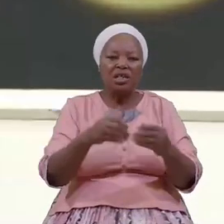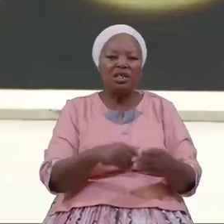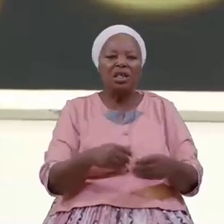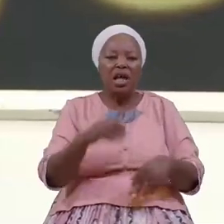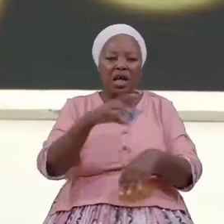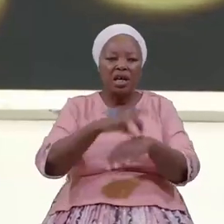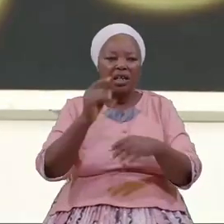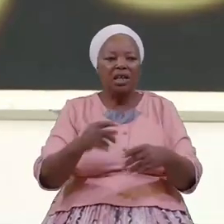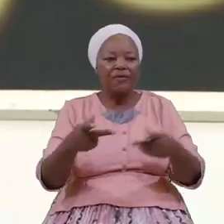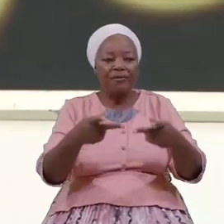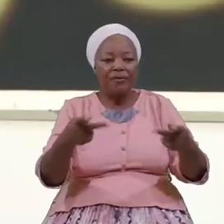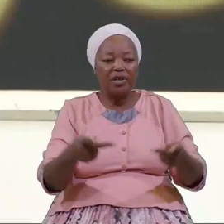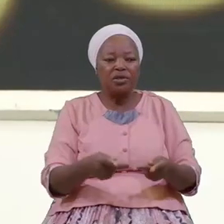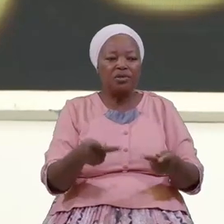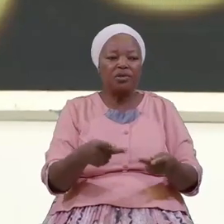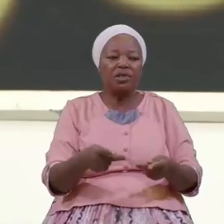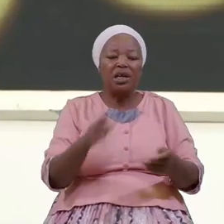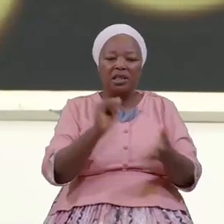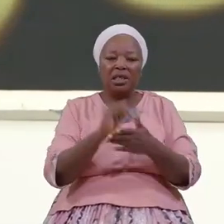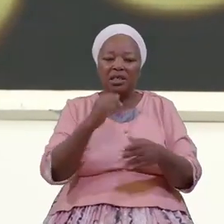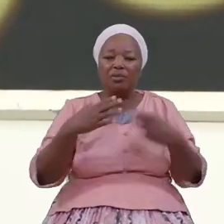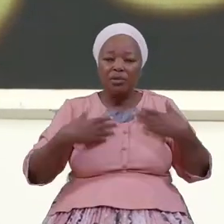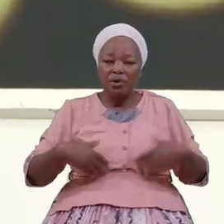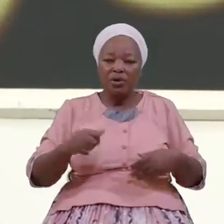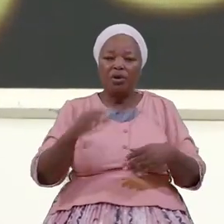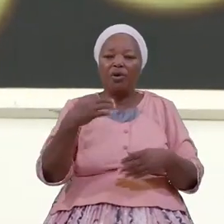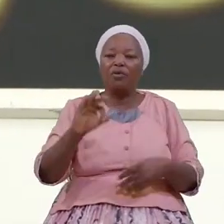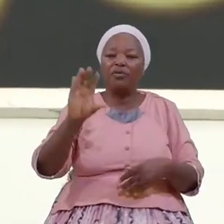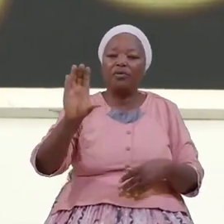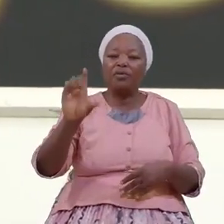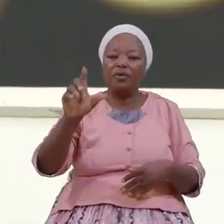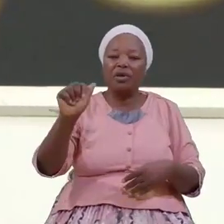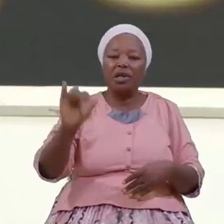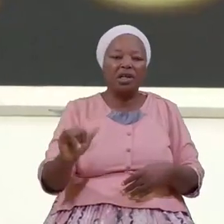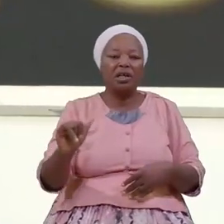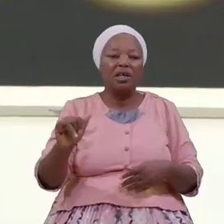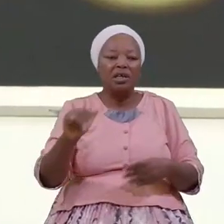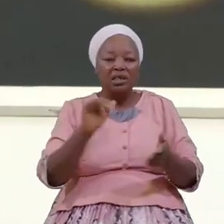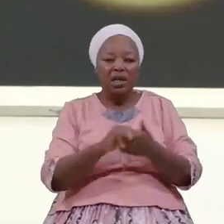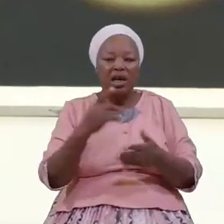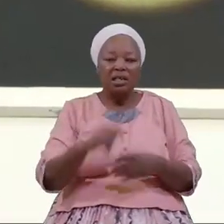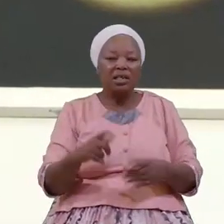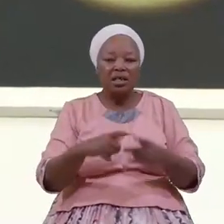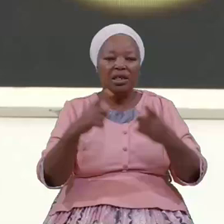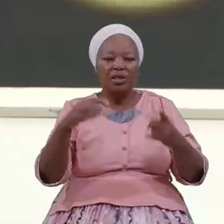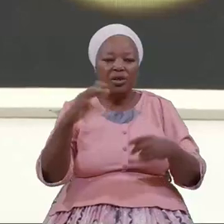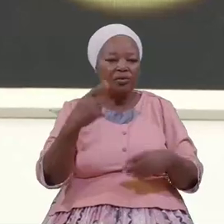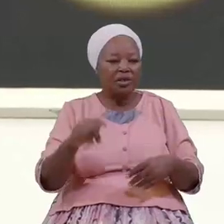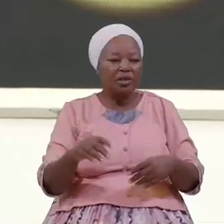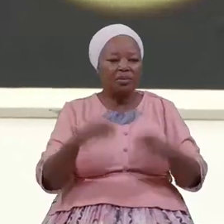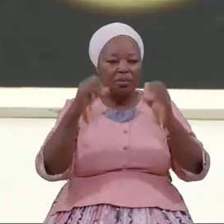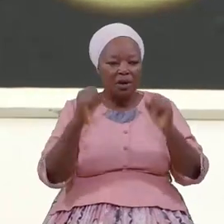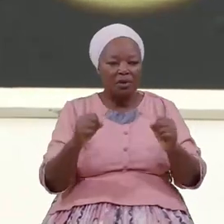terre, c'est-à-dire que dans le corps d'argile, afin que cette grande